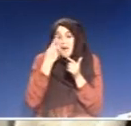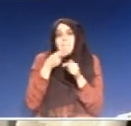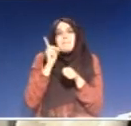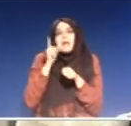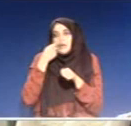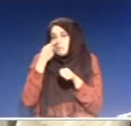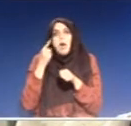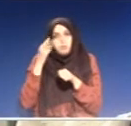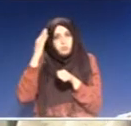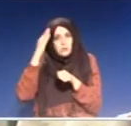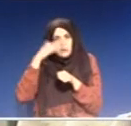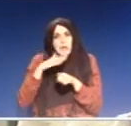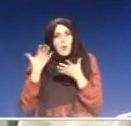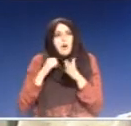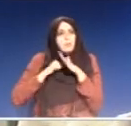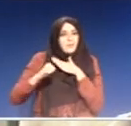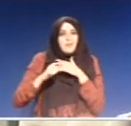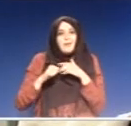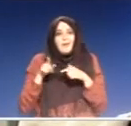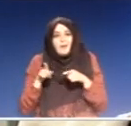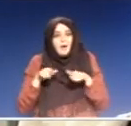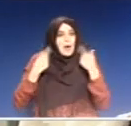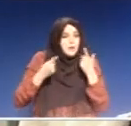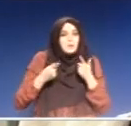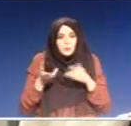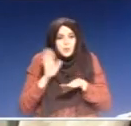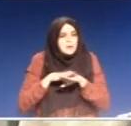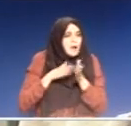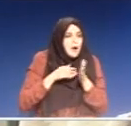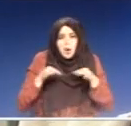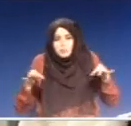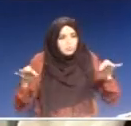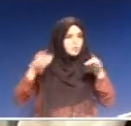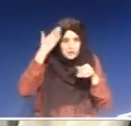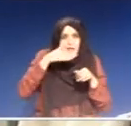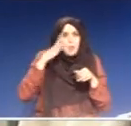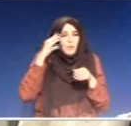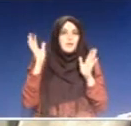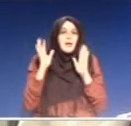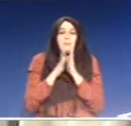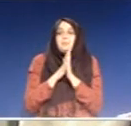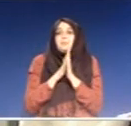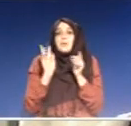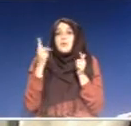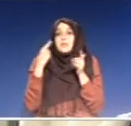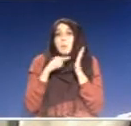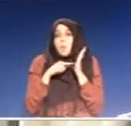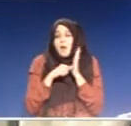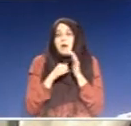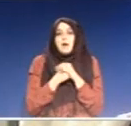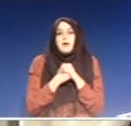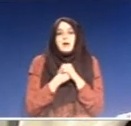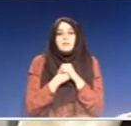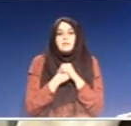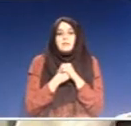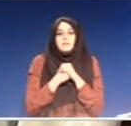لا يعجل لفكاسيتي الفاعلية. نعم. معناها هذه مهمة جدا. رقم اثنين وهي مسألة مهمة أيضا، هدف